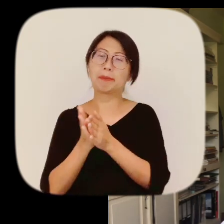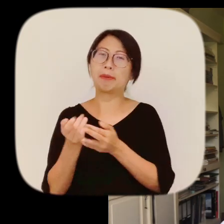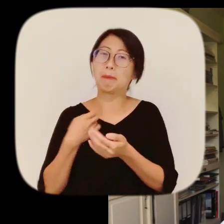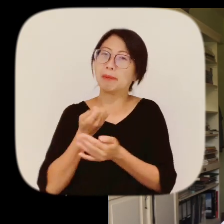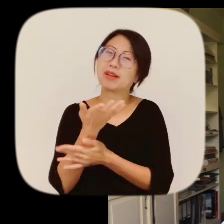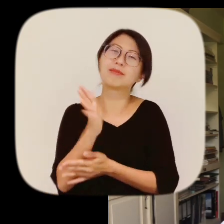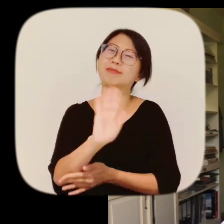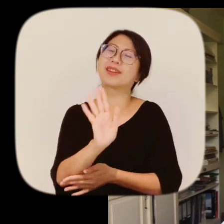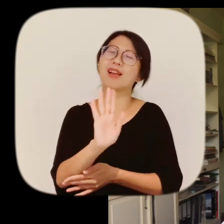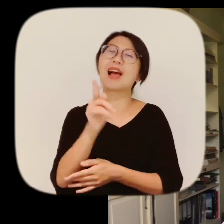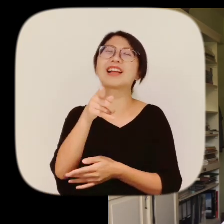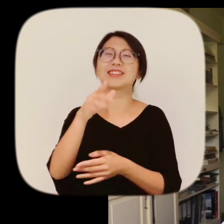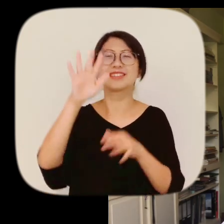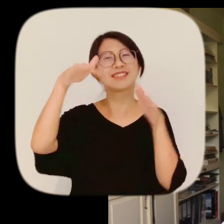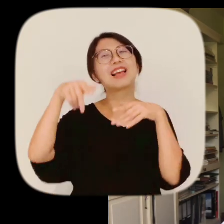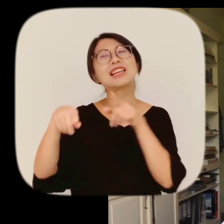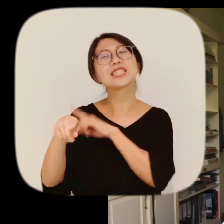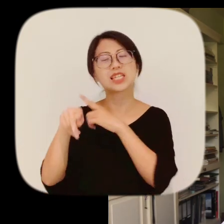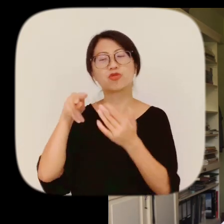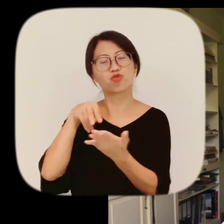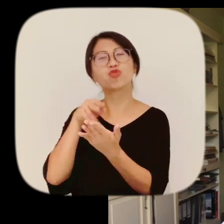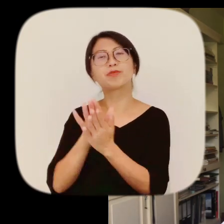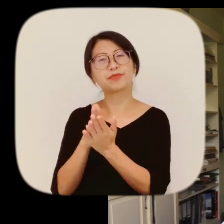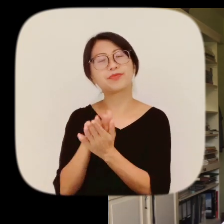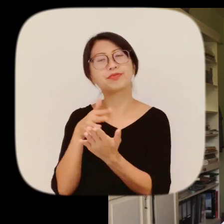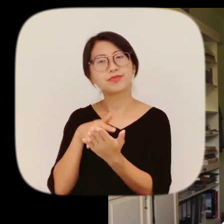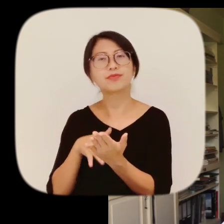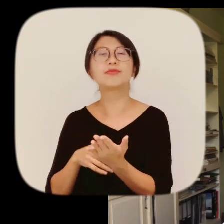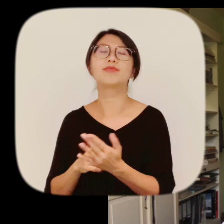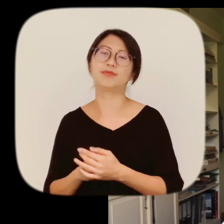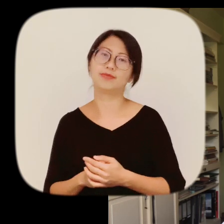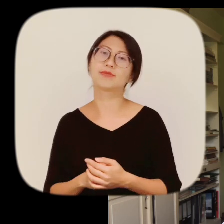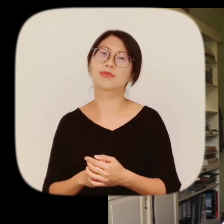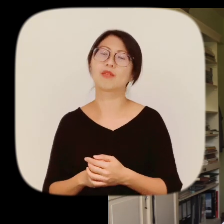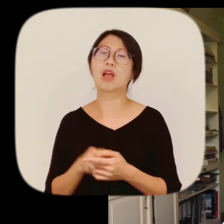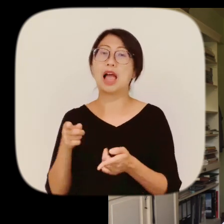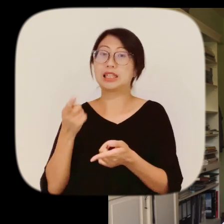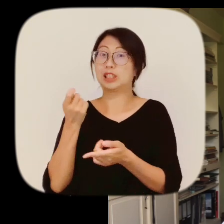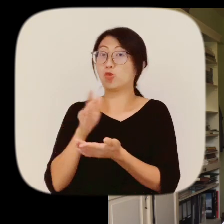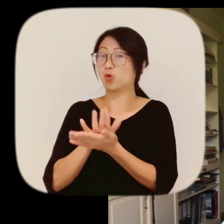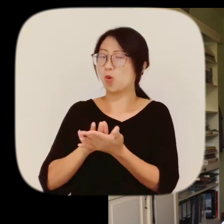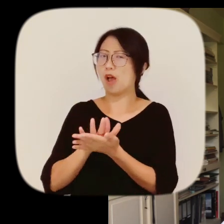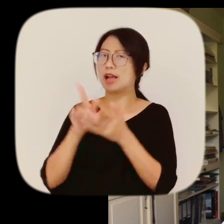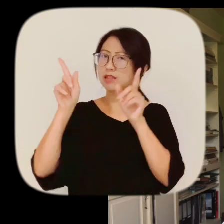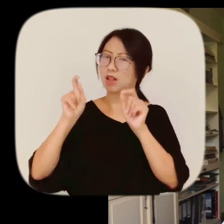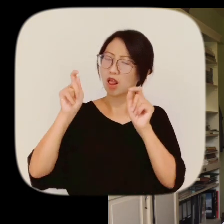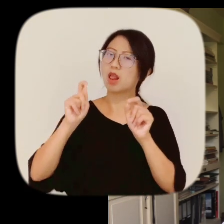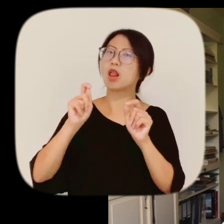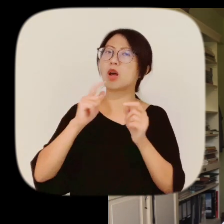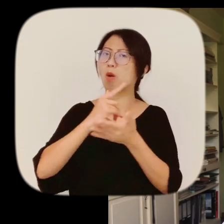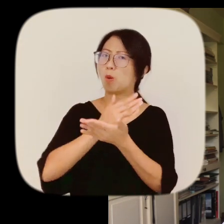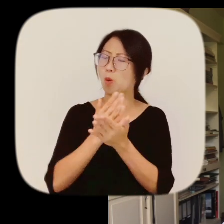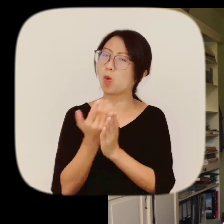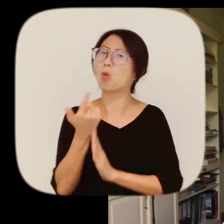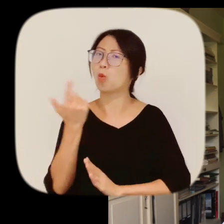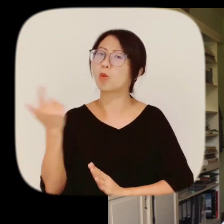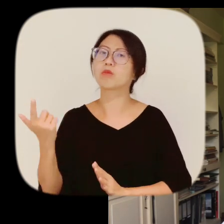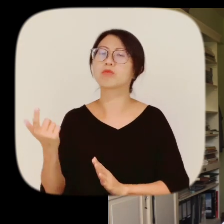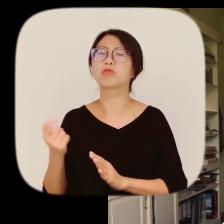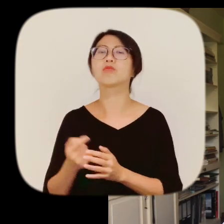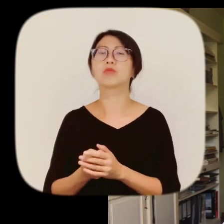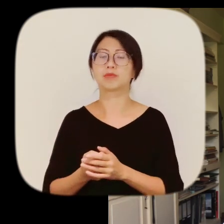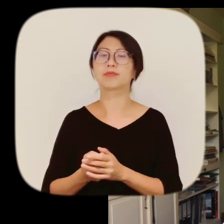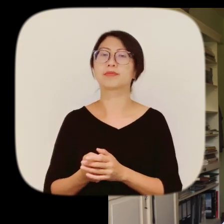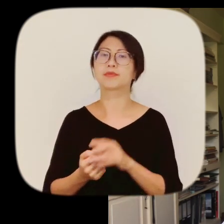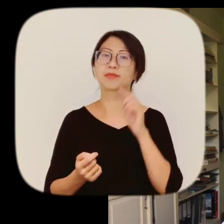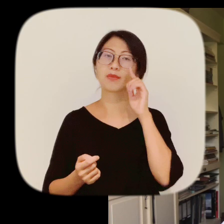看下去看这本书因为Quintana的书其实是有很多层的意味在里面不是单单的爱情小说还有其